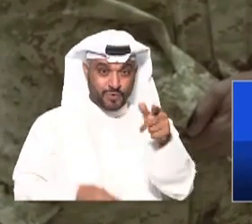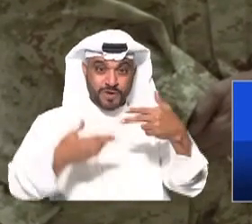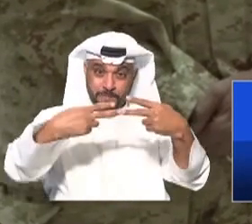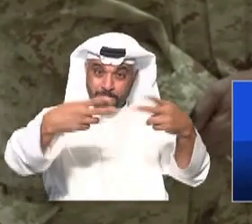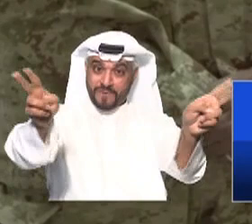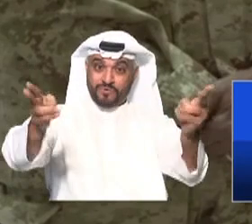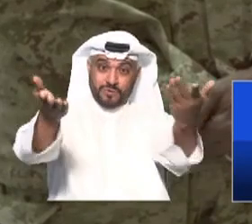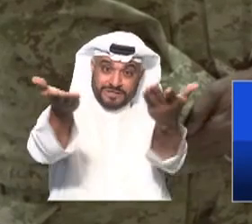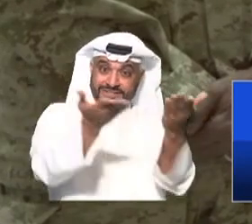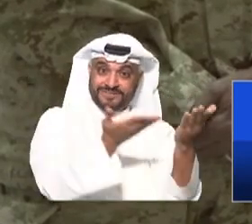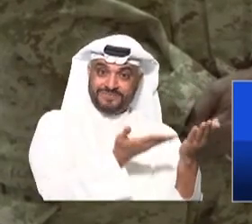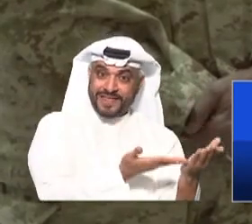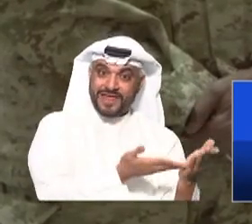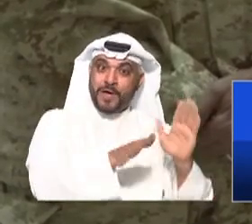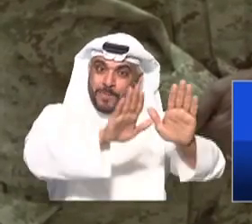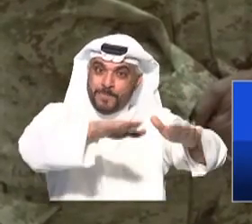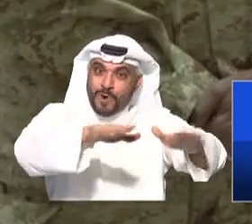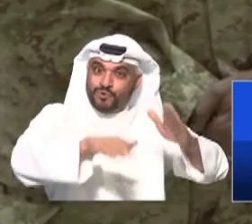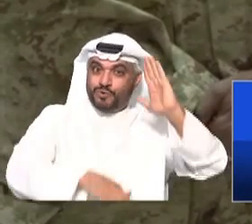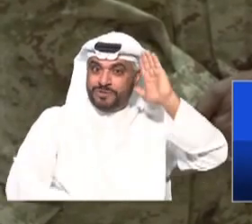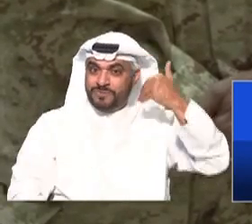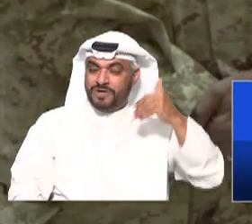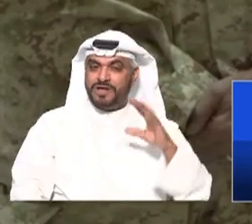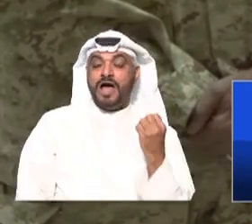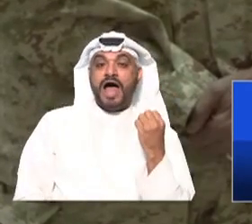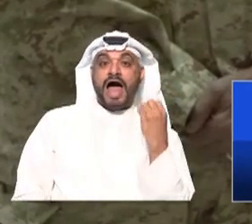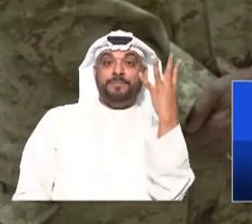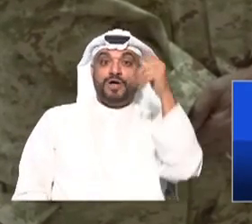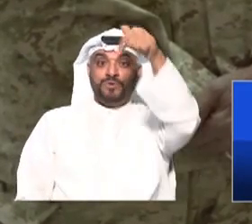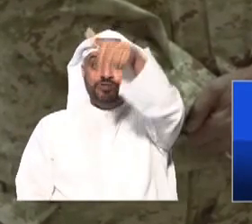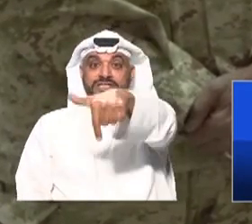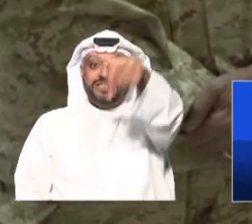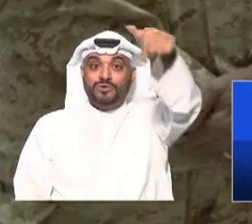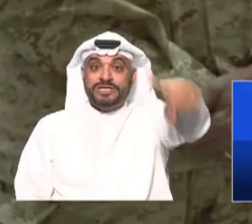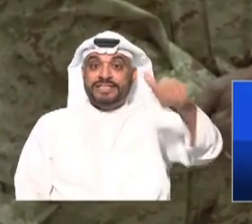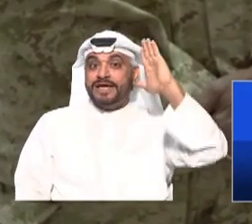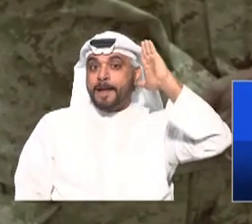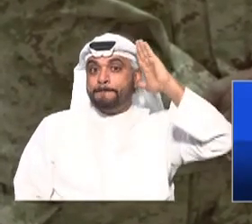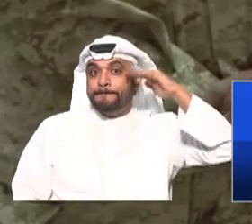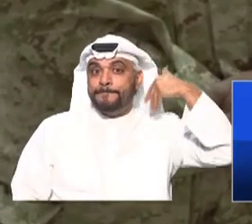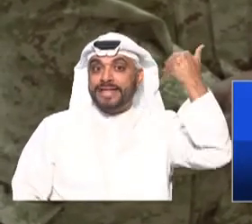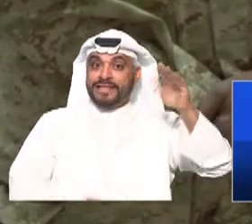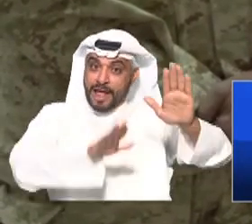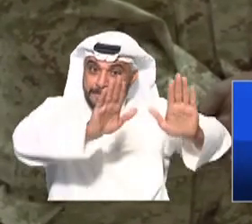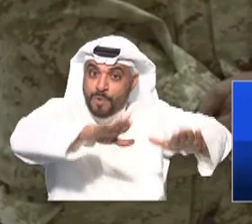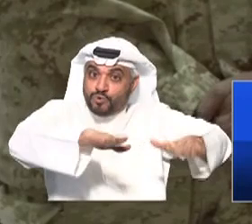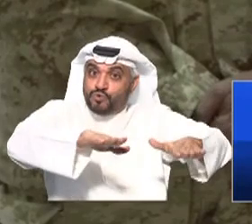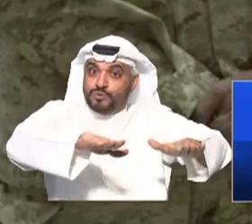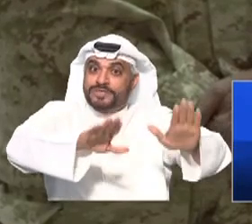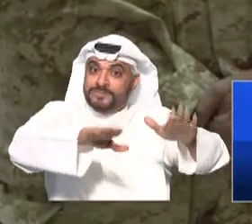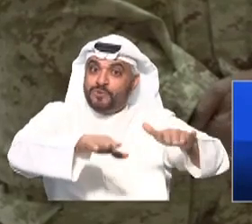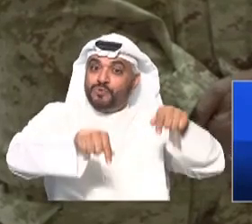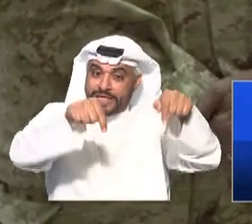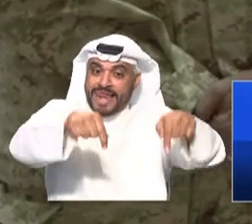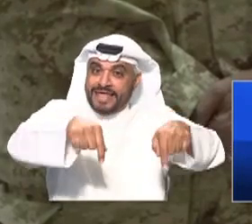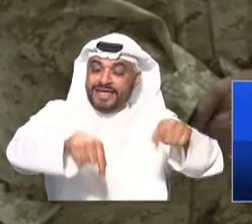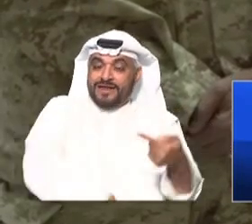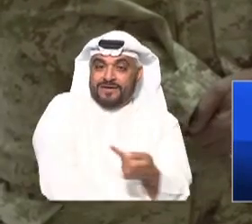المجال لكم، موجوده من 466 بنت الحين اوريدي موجودين